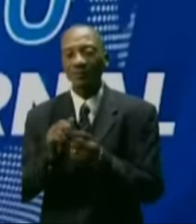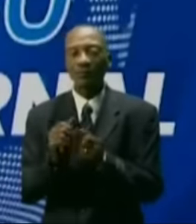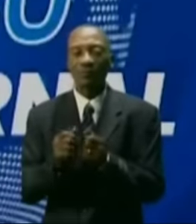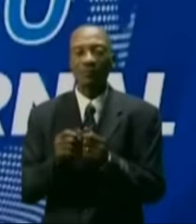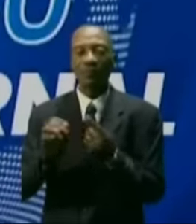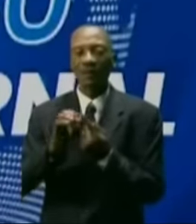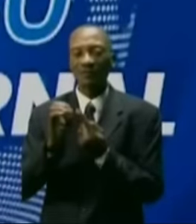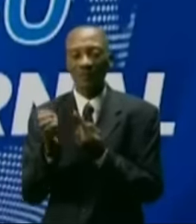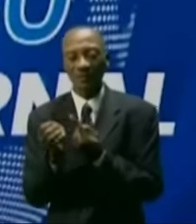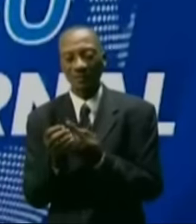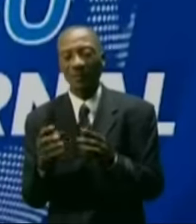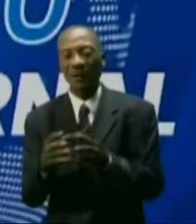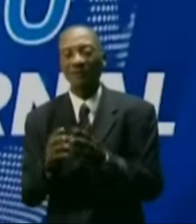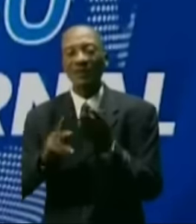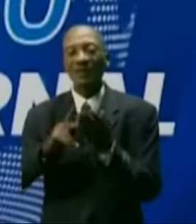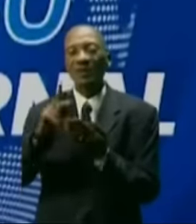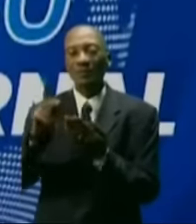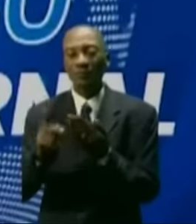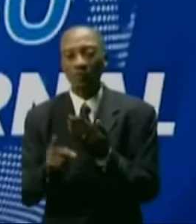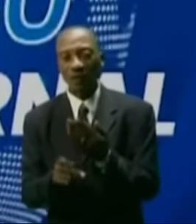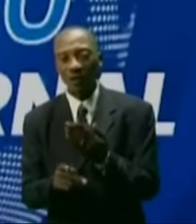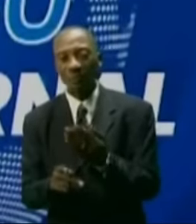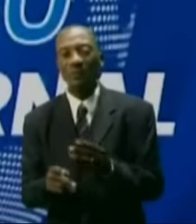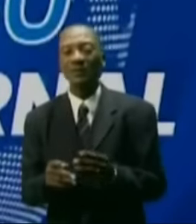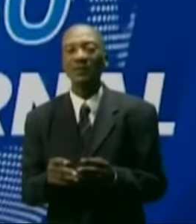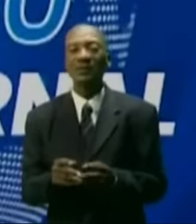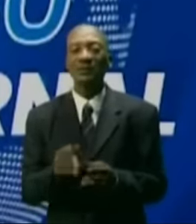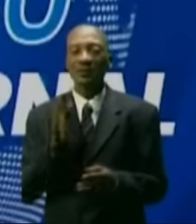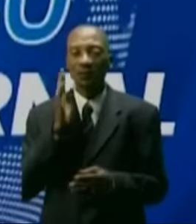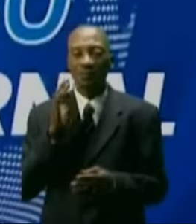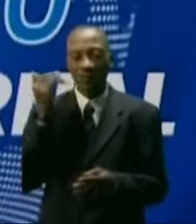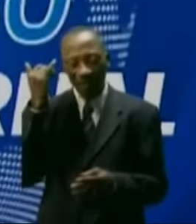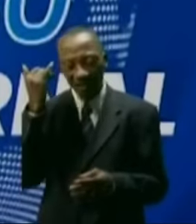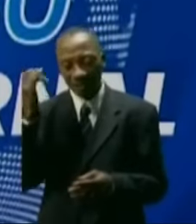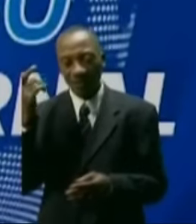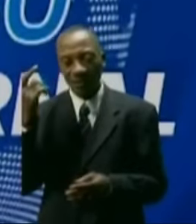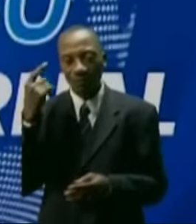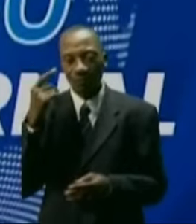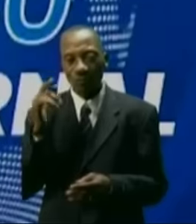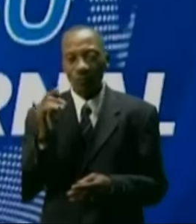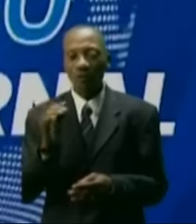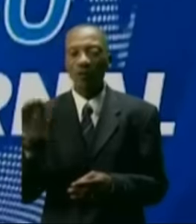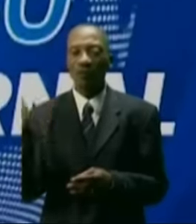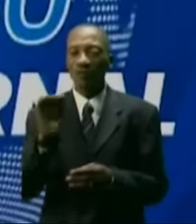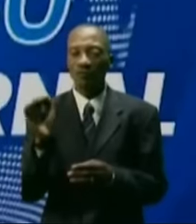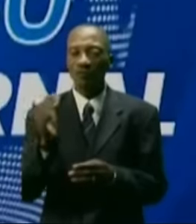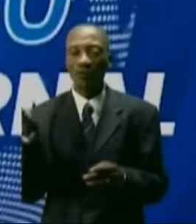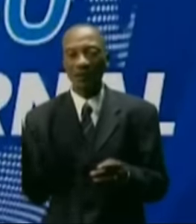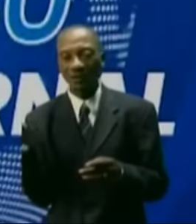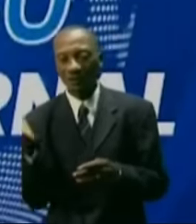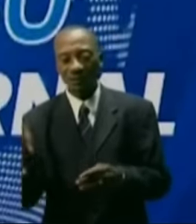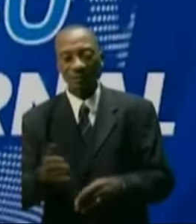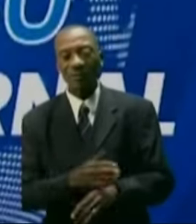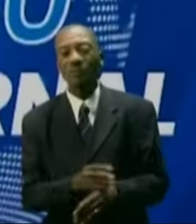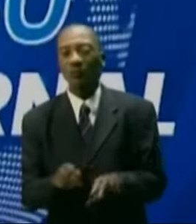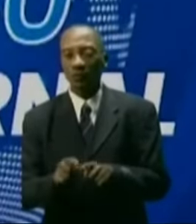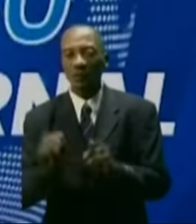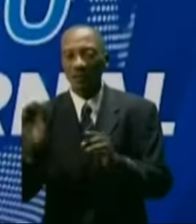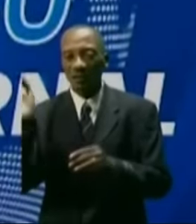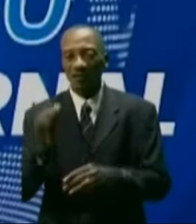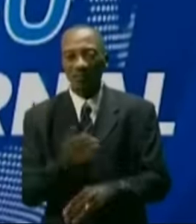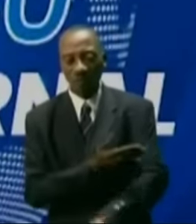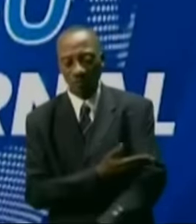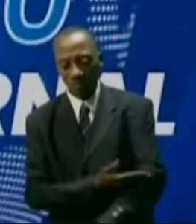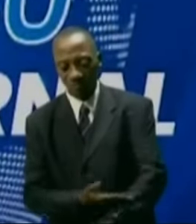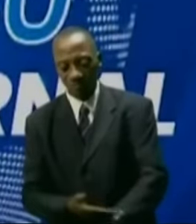le programme intégré des réductions des émissions dues à la déforestation et à la dégradation des forêts a initié des assises dans le